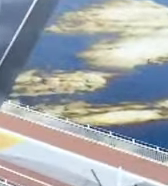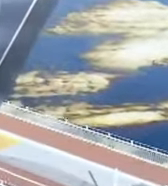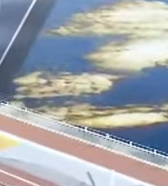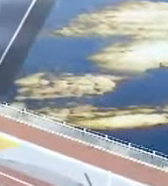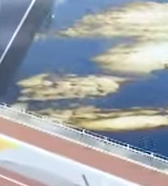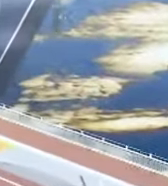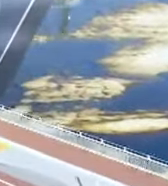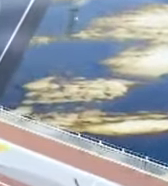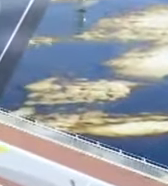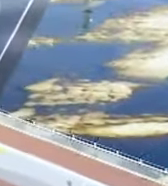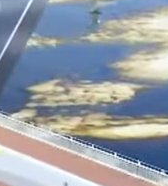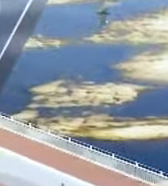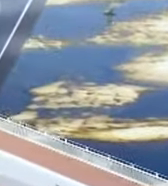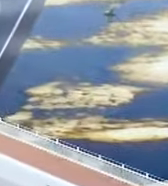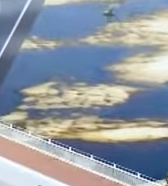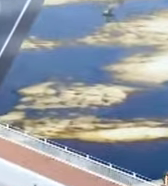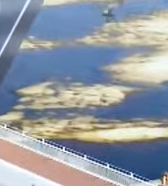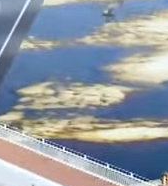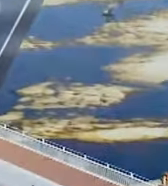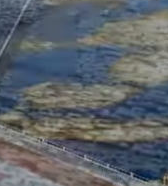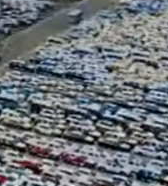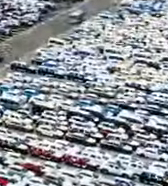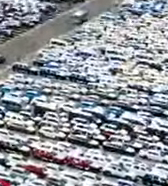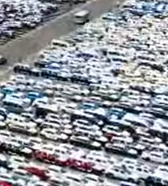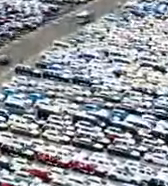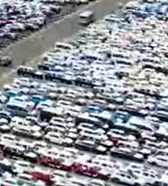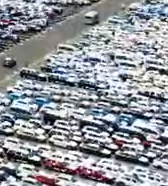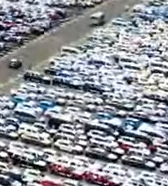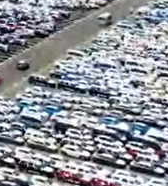대전 12.2% 보이고 있습니다.